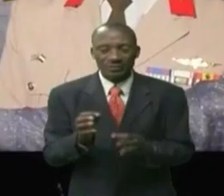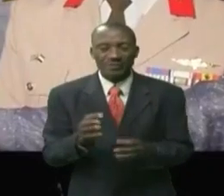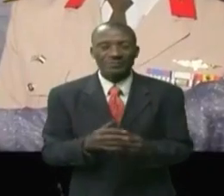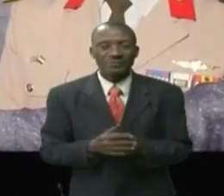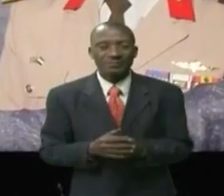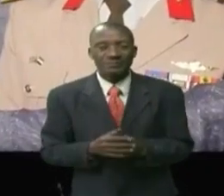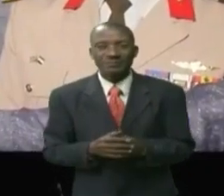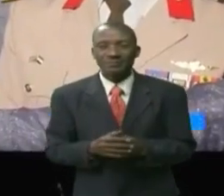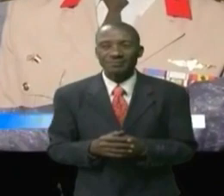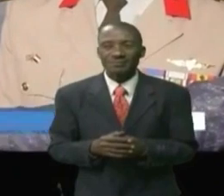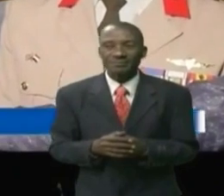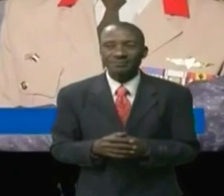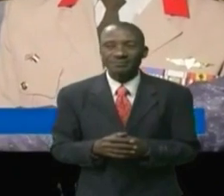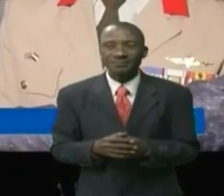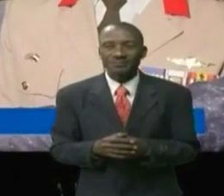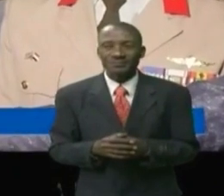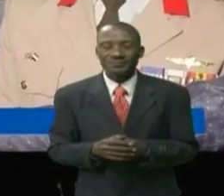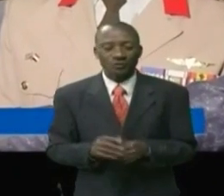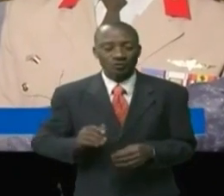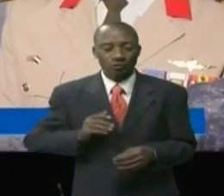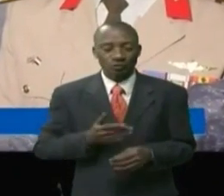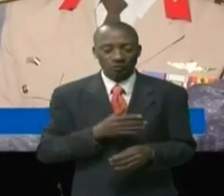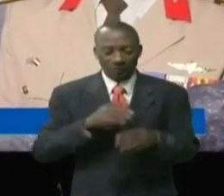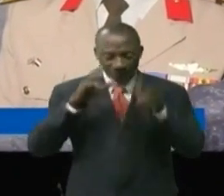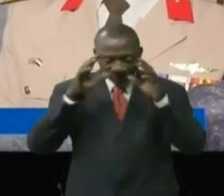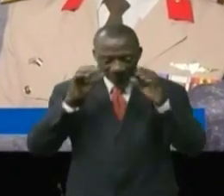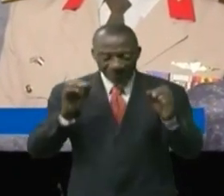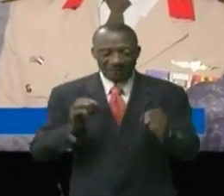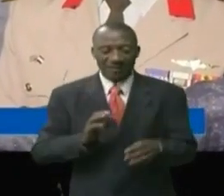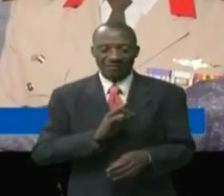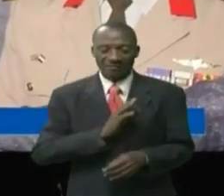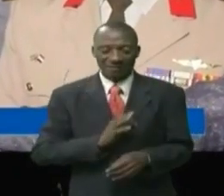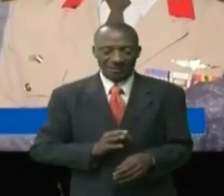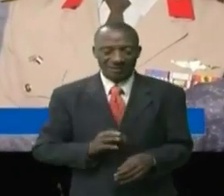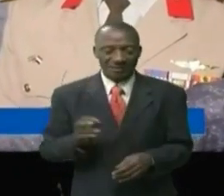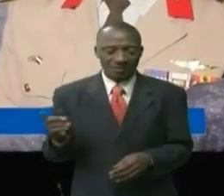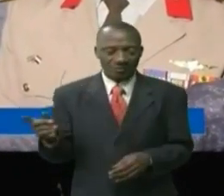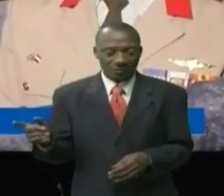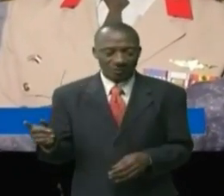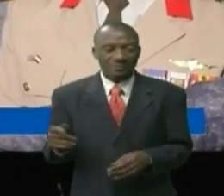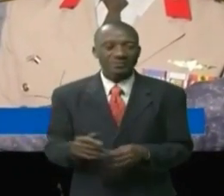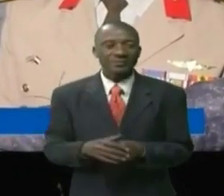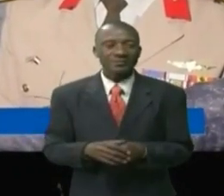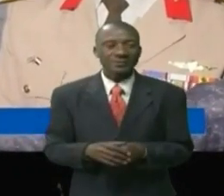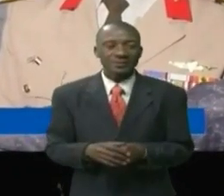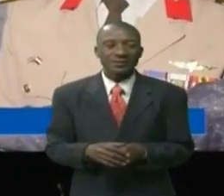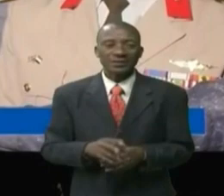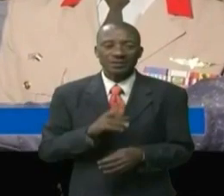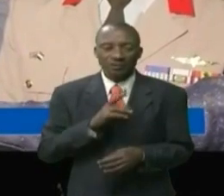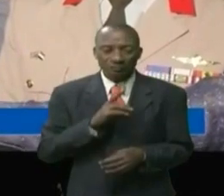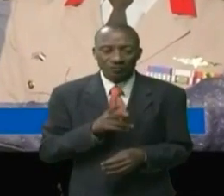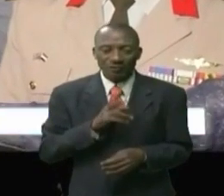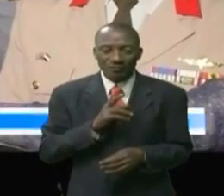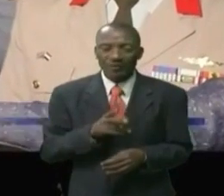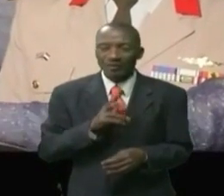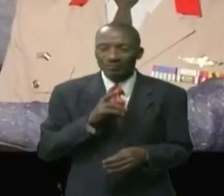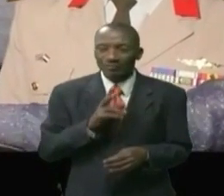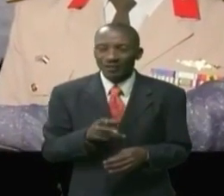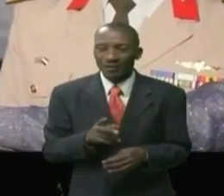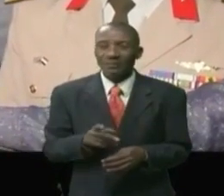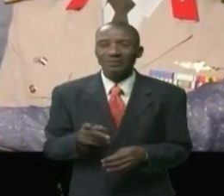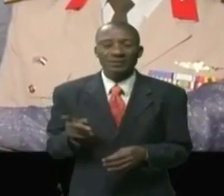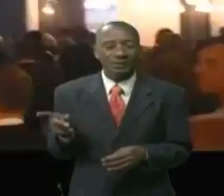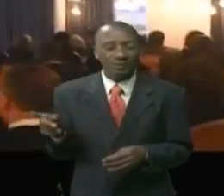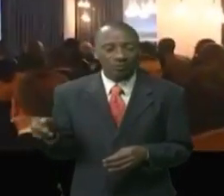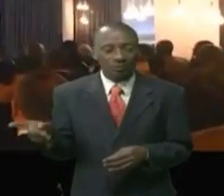président de la République félixombo entretient de très très bonnes relations avec son homologue